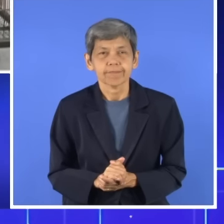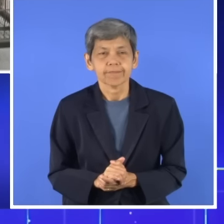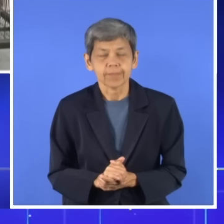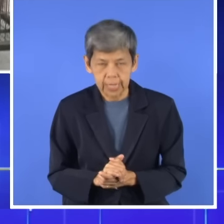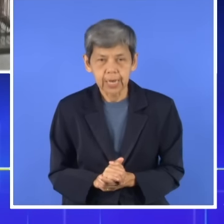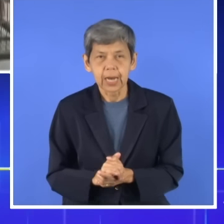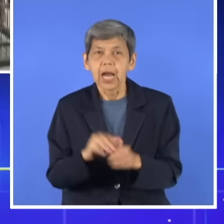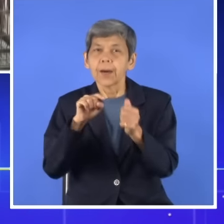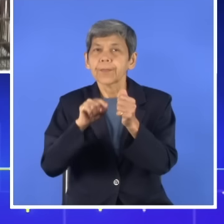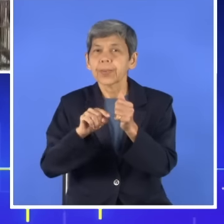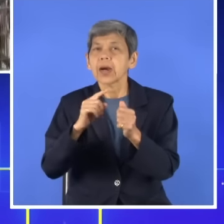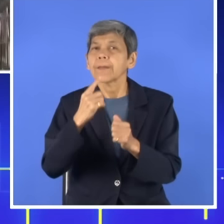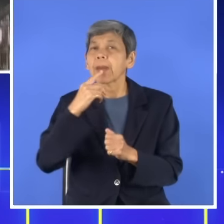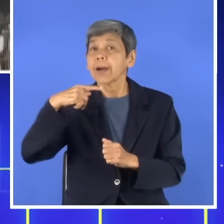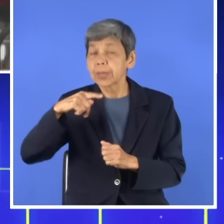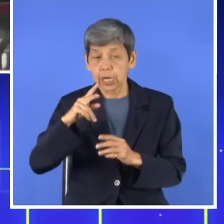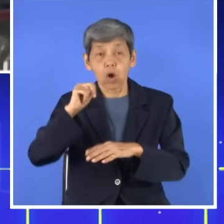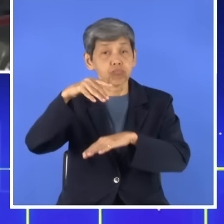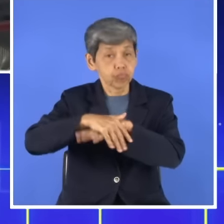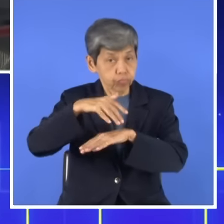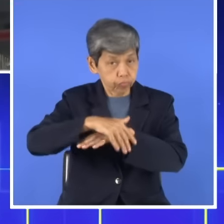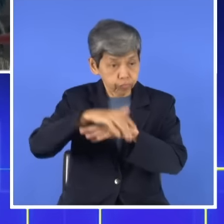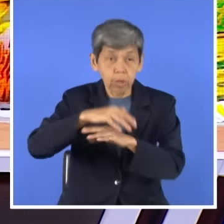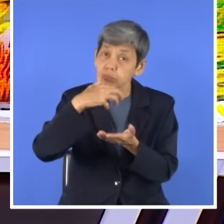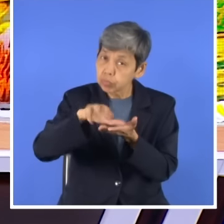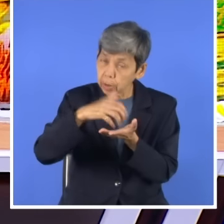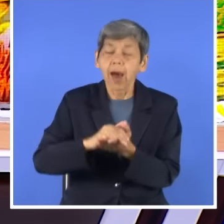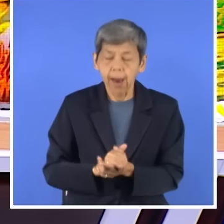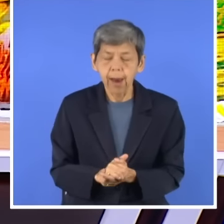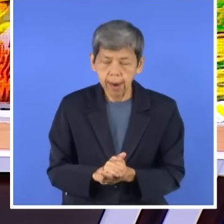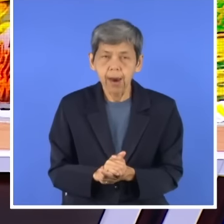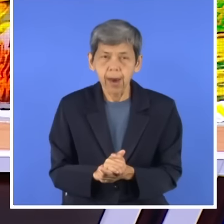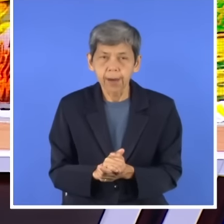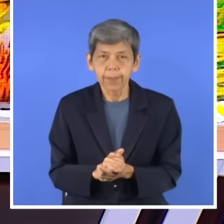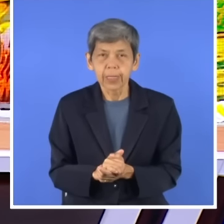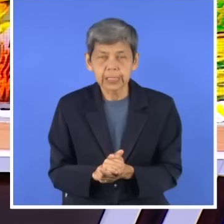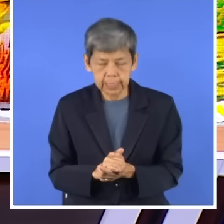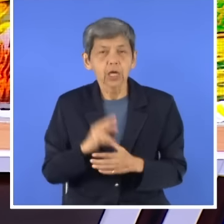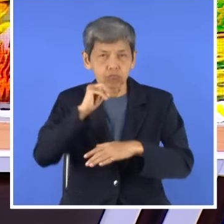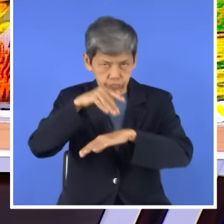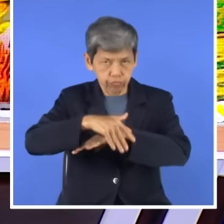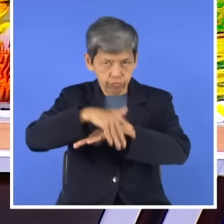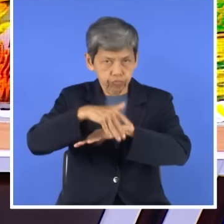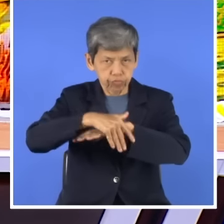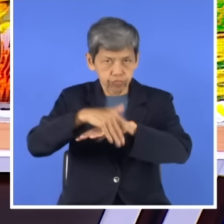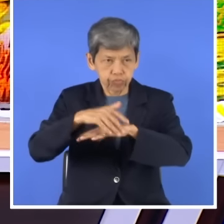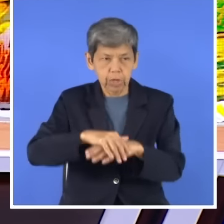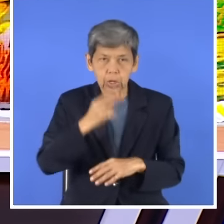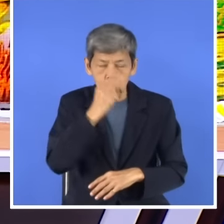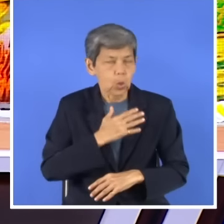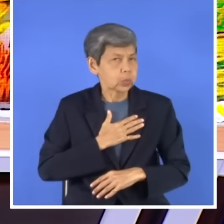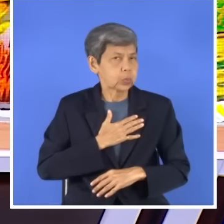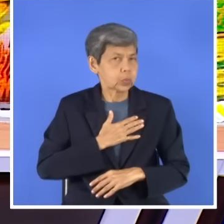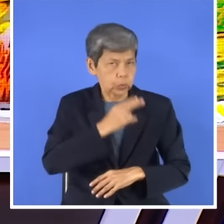ส่วนที่อำเภอปากพลีจังหวัดนครนายกที่พี่แปะเกริ่นเอาไว้ใช่ไหม ครับ เหมือนจะไปแล้วนะ จะไปแล้วจะไปแล้วนะครับมันเป็นภาพน่าตื่นเต้น